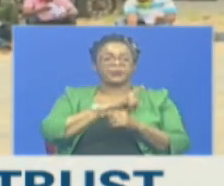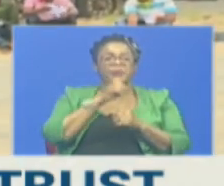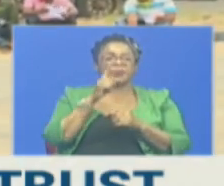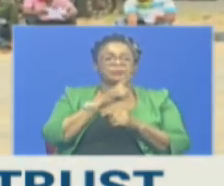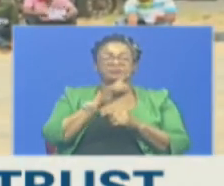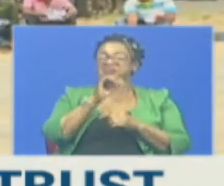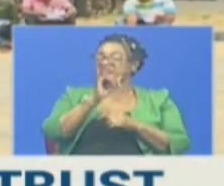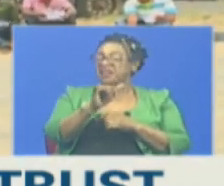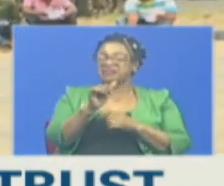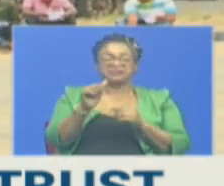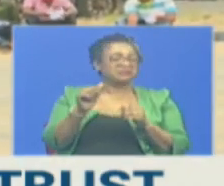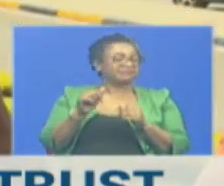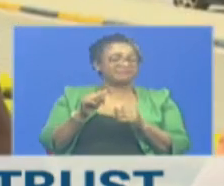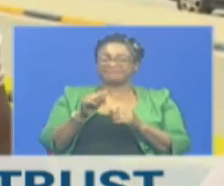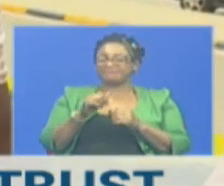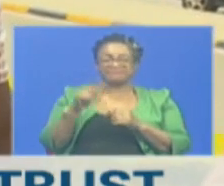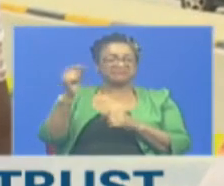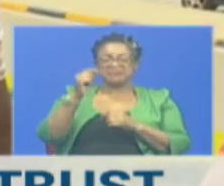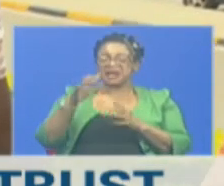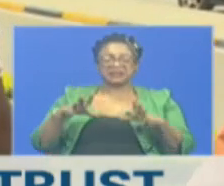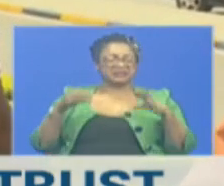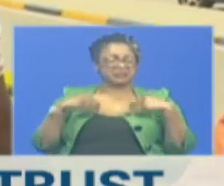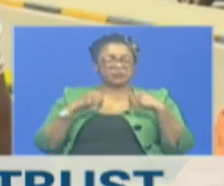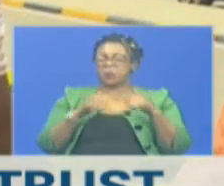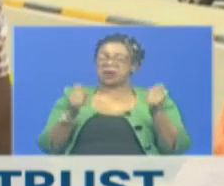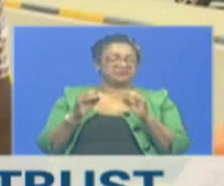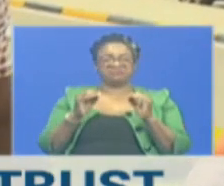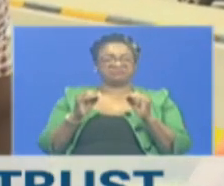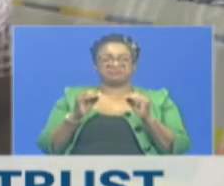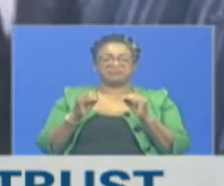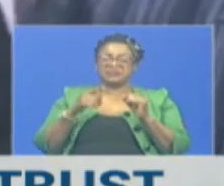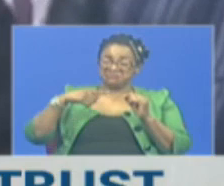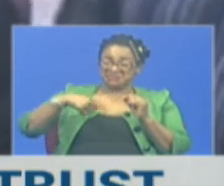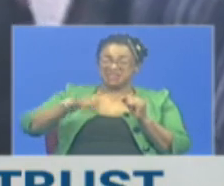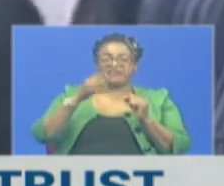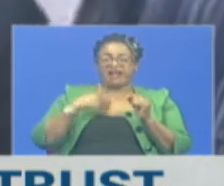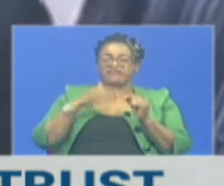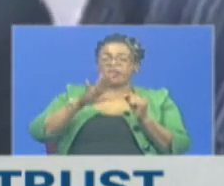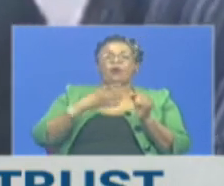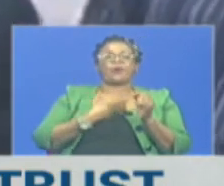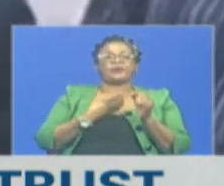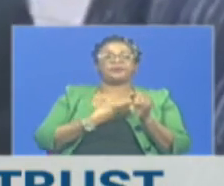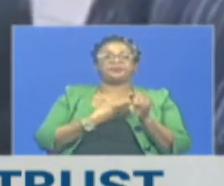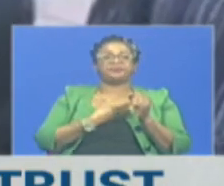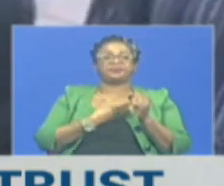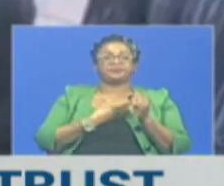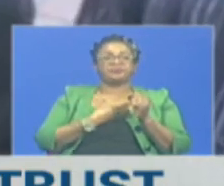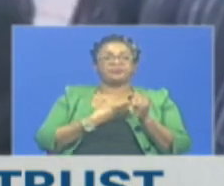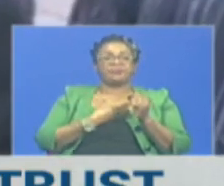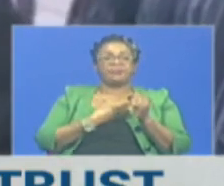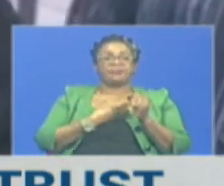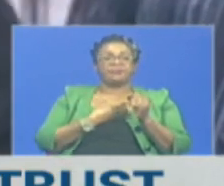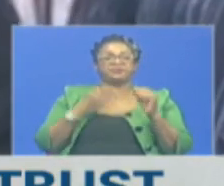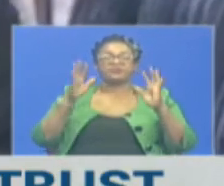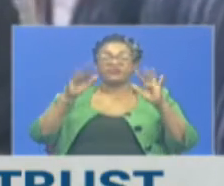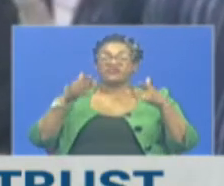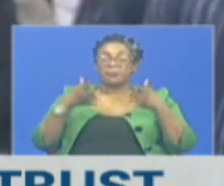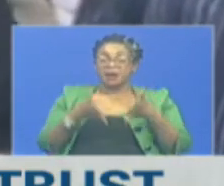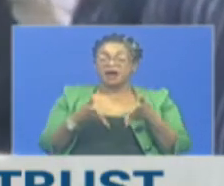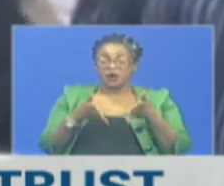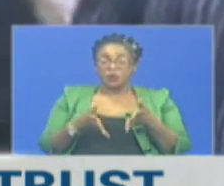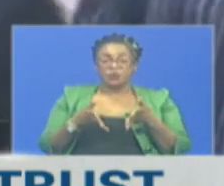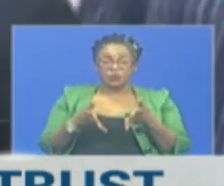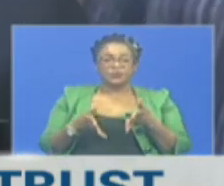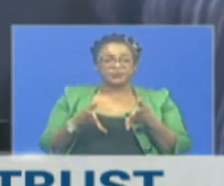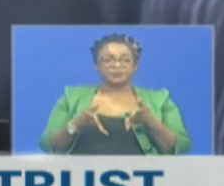with Tanzania, who today announced their own countermeasures. Kwamba kuanzia leo, yani kuanzia sasa, wala sio kuanzia leo, kuanzia